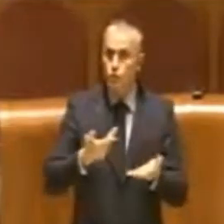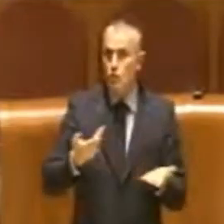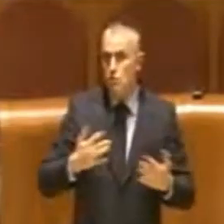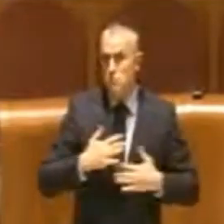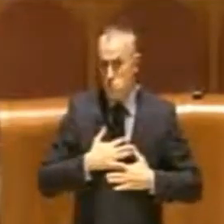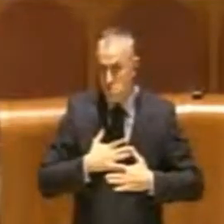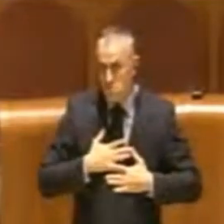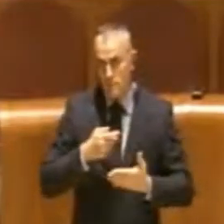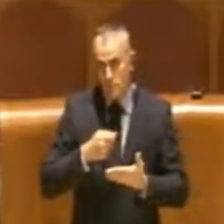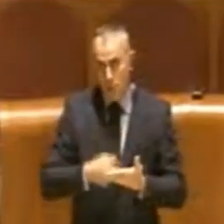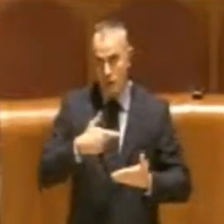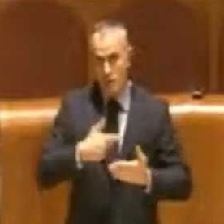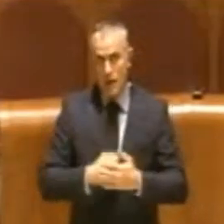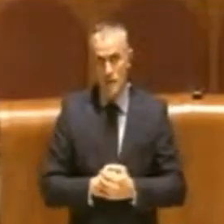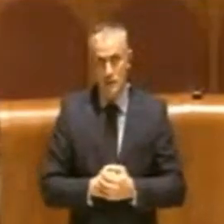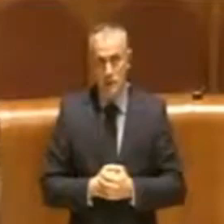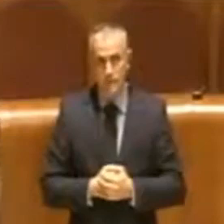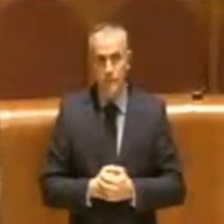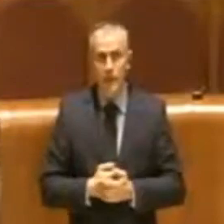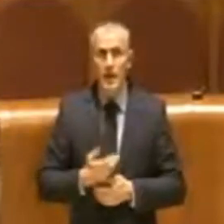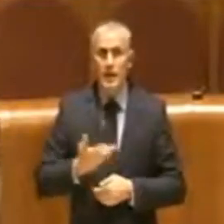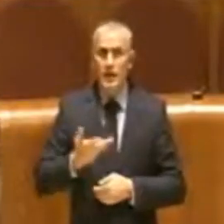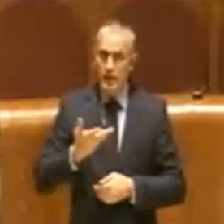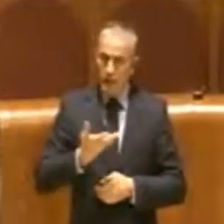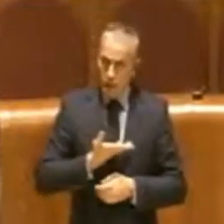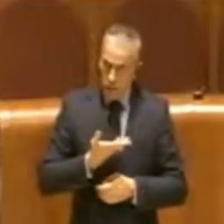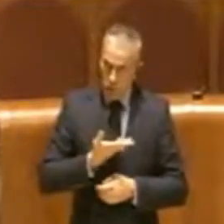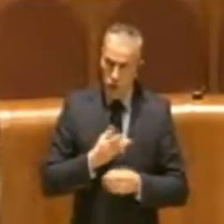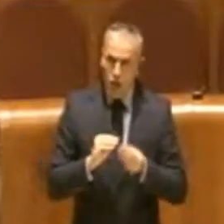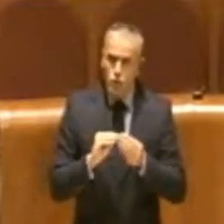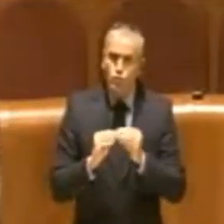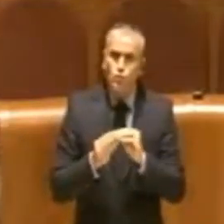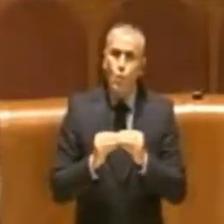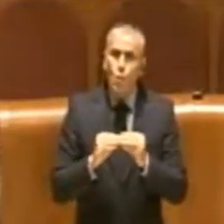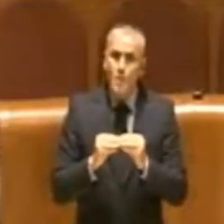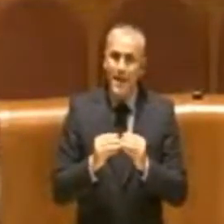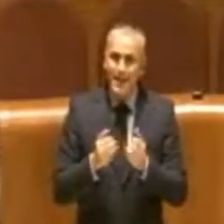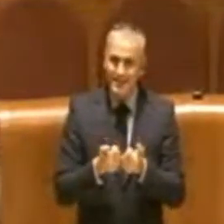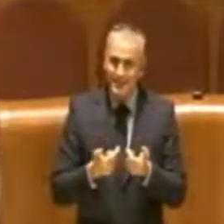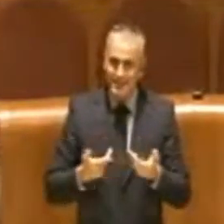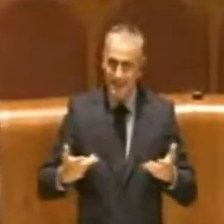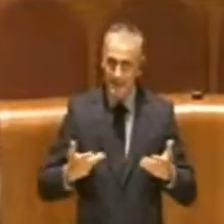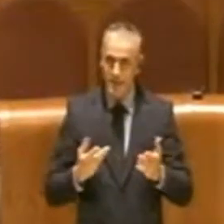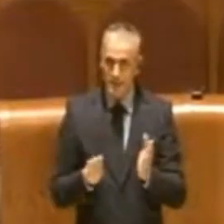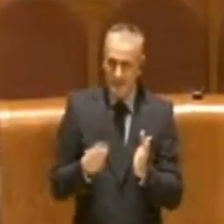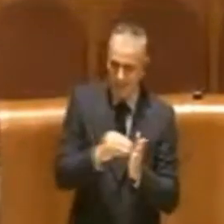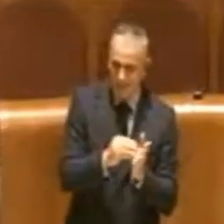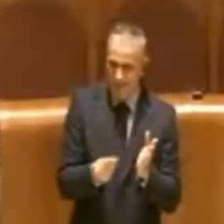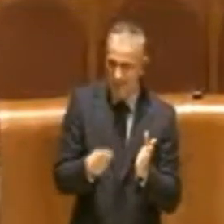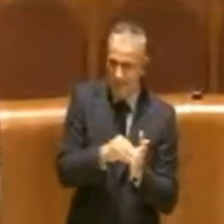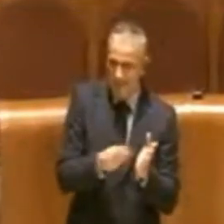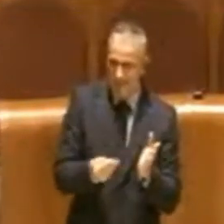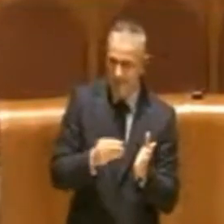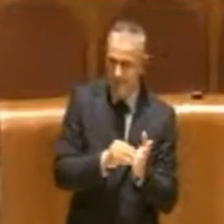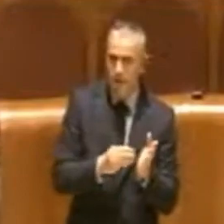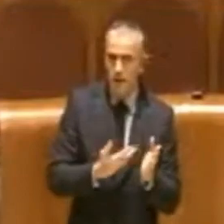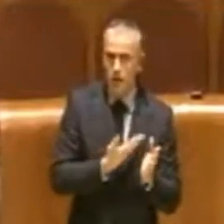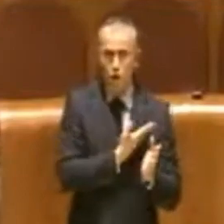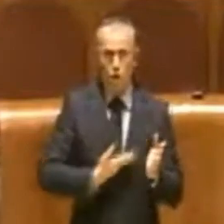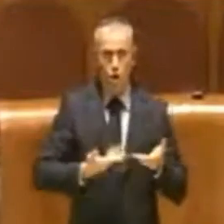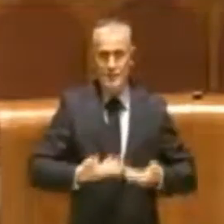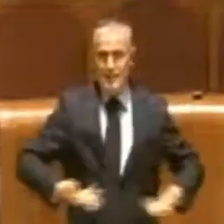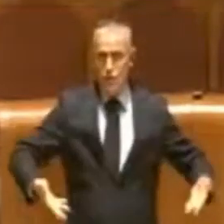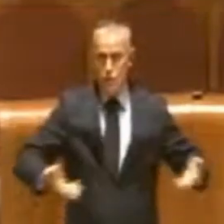importante. Ci sono degli strumenti che abbiamo introdotto all'interno di questa consigliatura, siamo